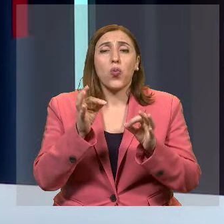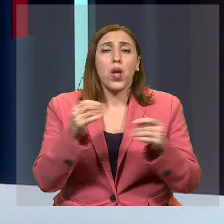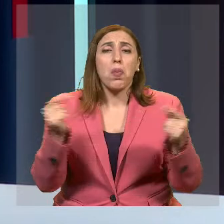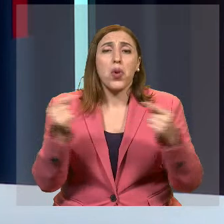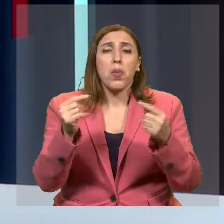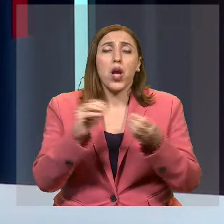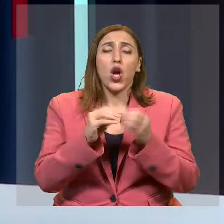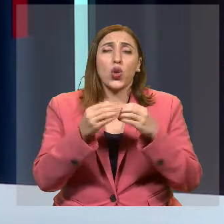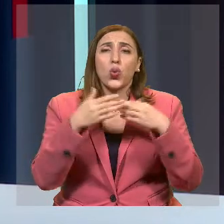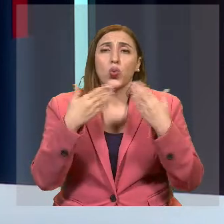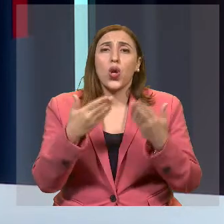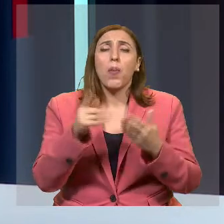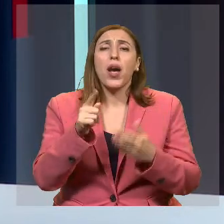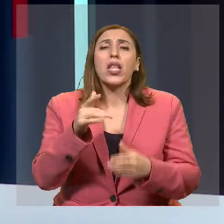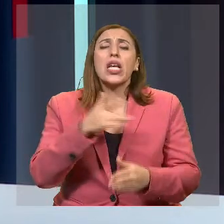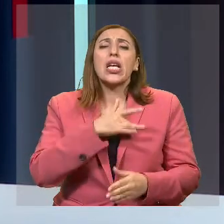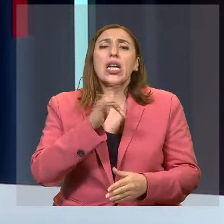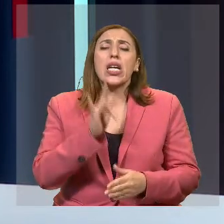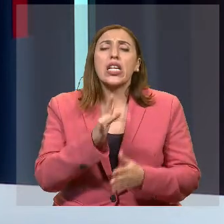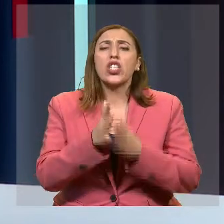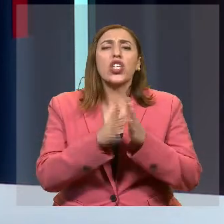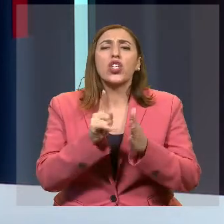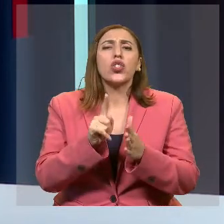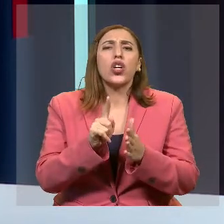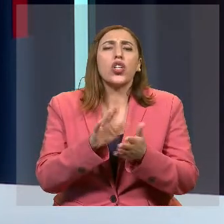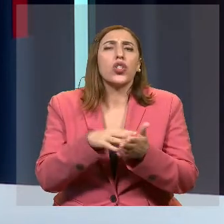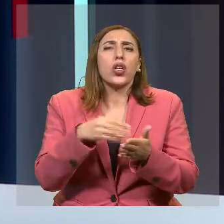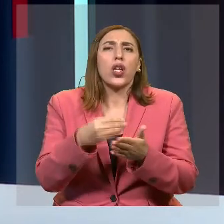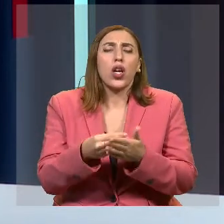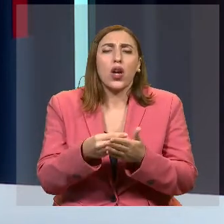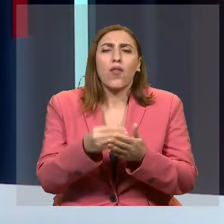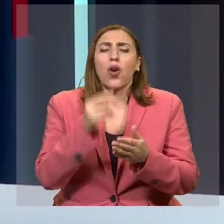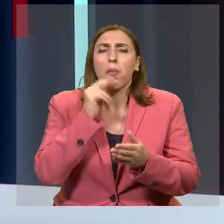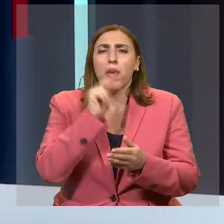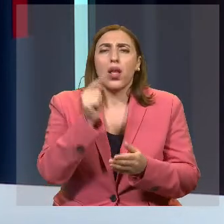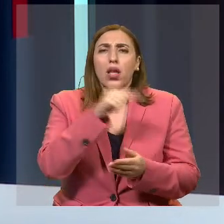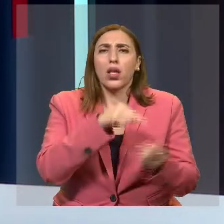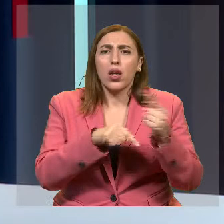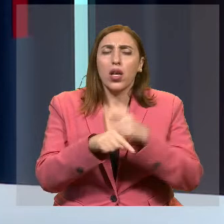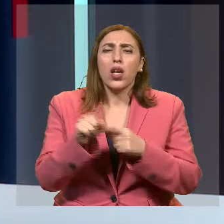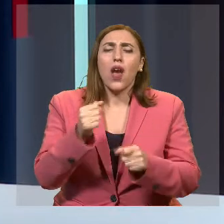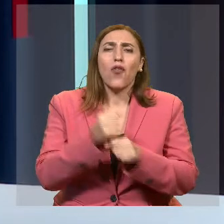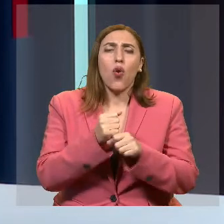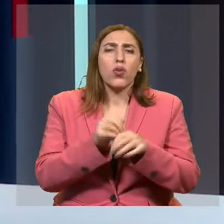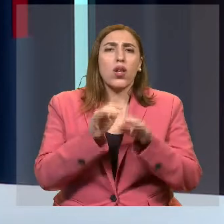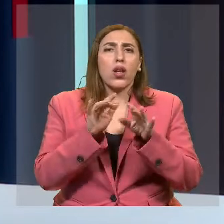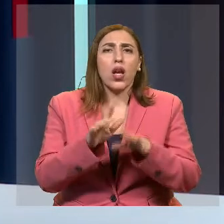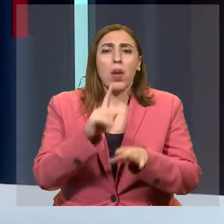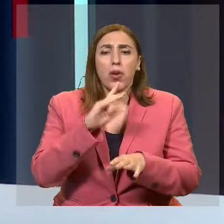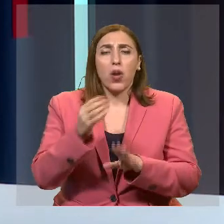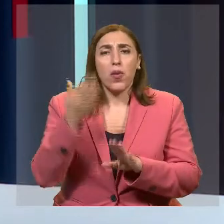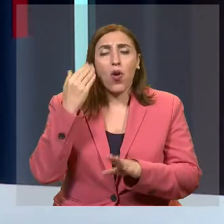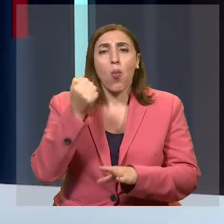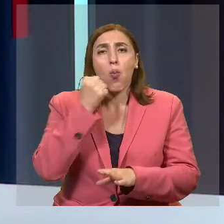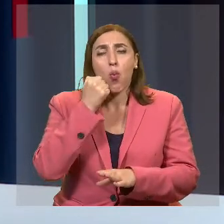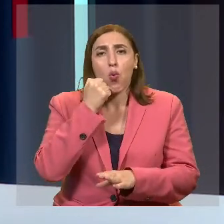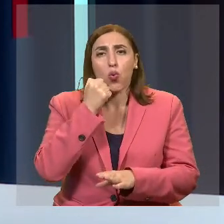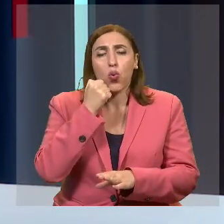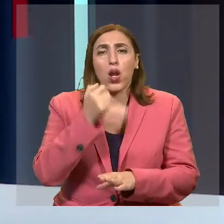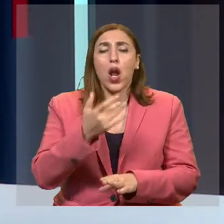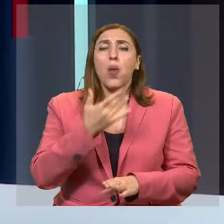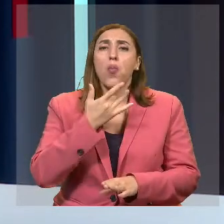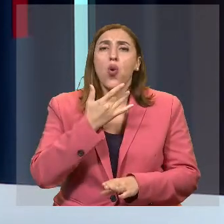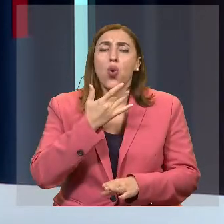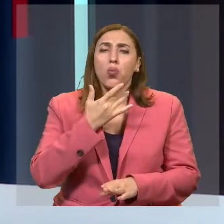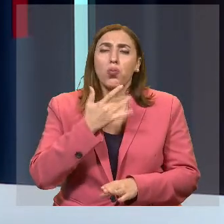ի՞նչ է այդ կոշտը ռետորաբանությունը, որ փոխադարձաբար հնչում է ու նաև գործնական արտահայտություն ստանում։ Անցած շաբաթ Մոսկվան անգամ